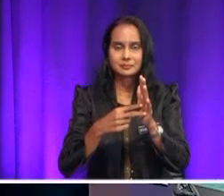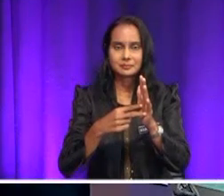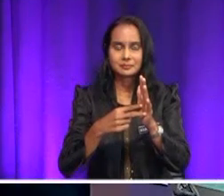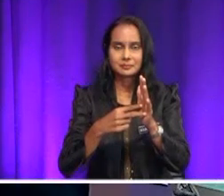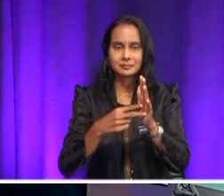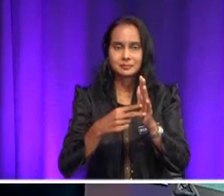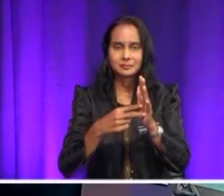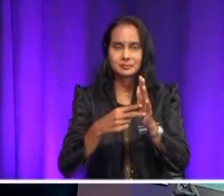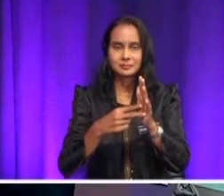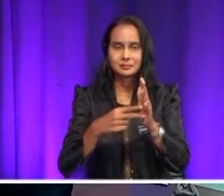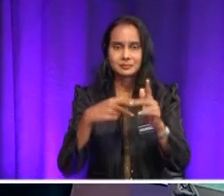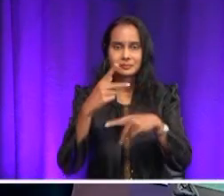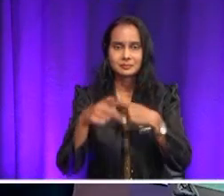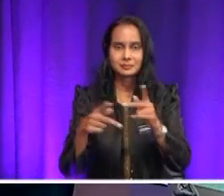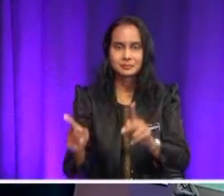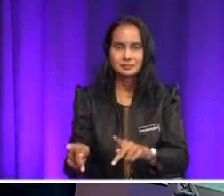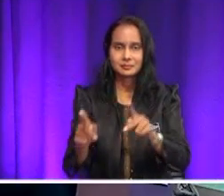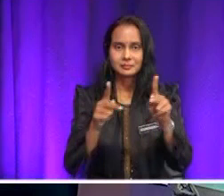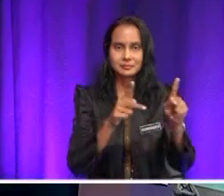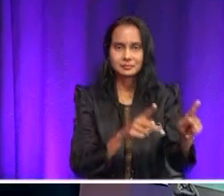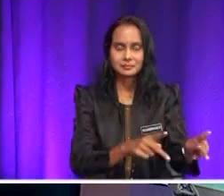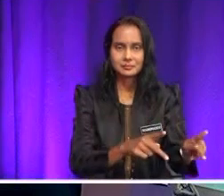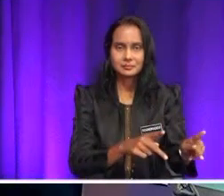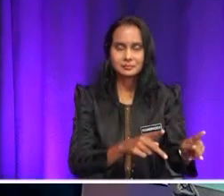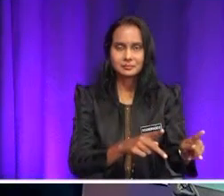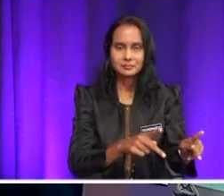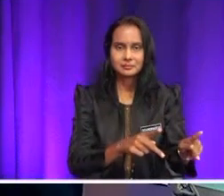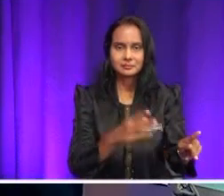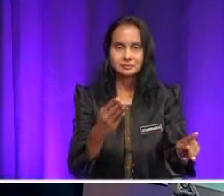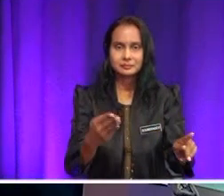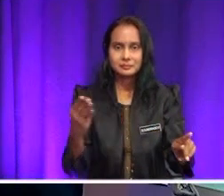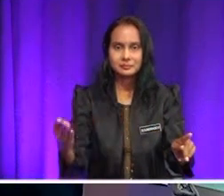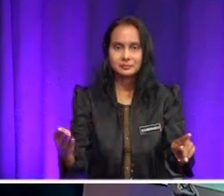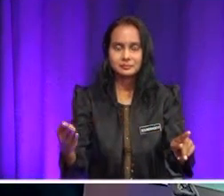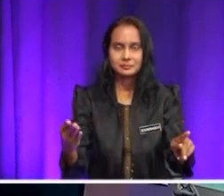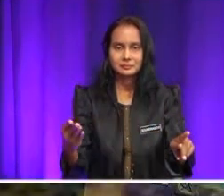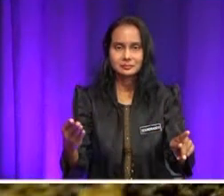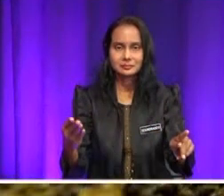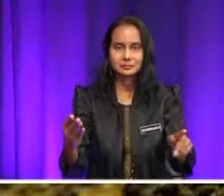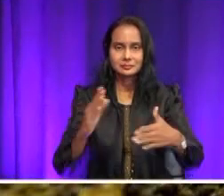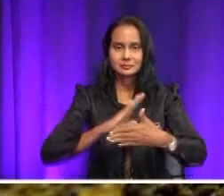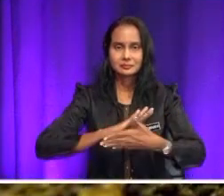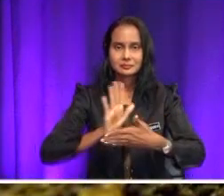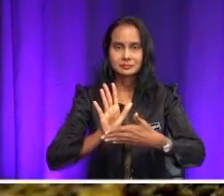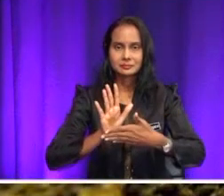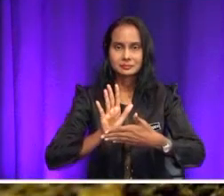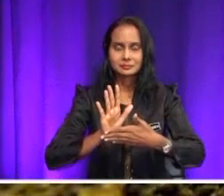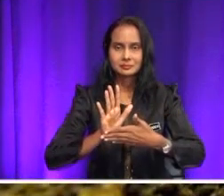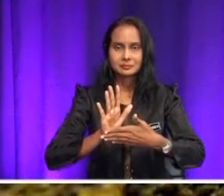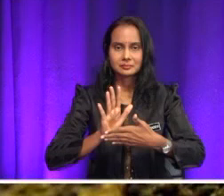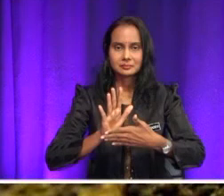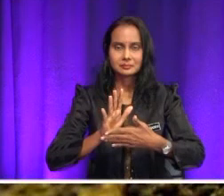merupakan proses pemindahan ataupun angkut bahan organik contoh bahan organik ialah